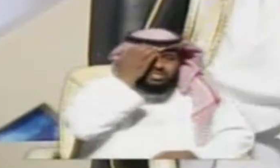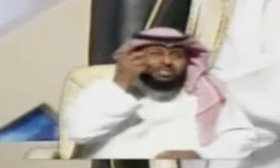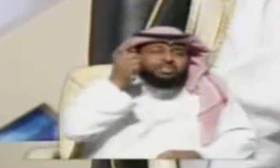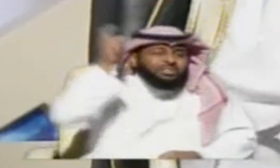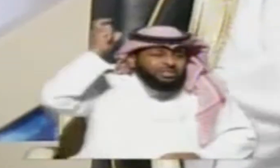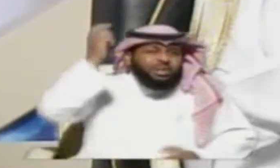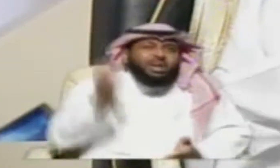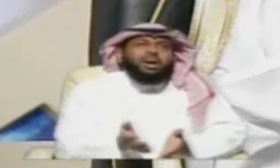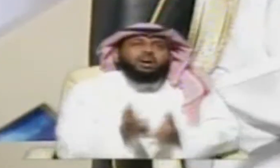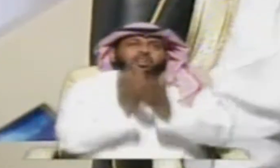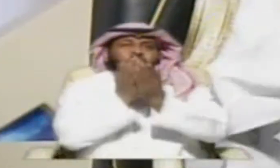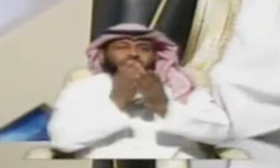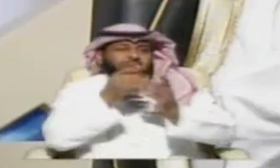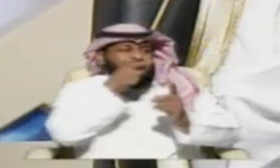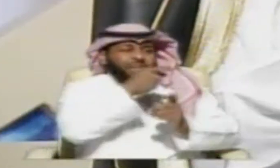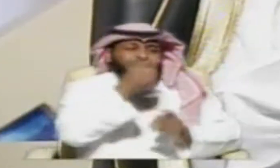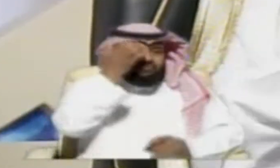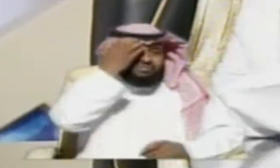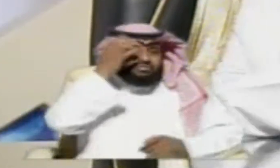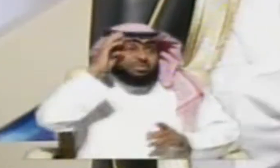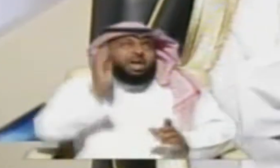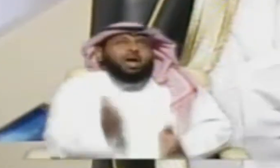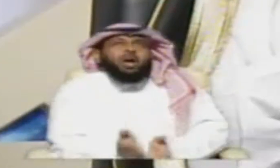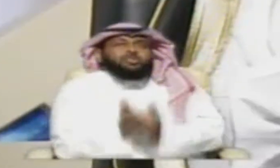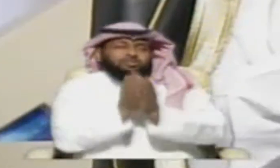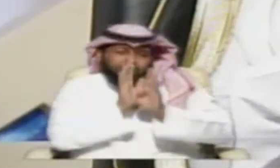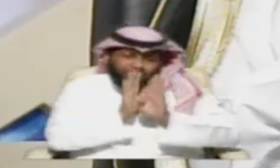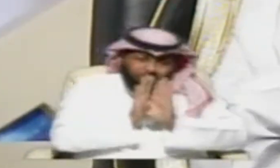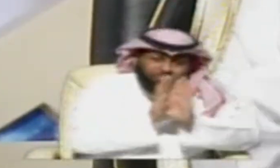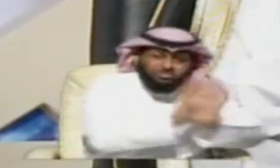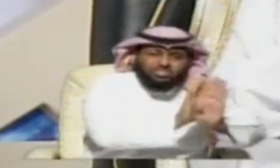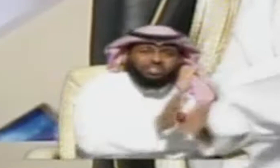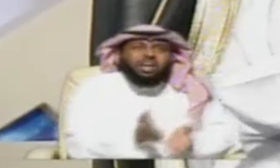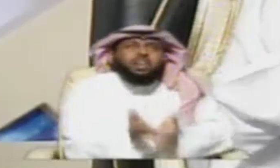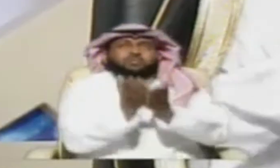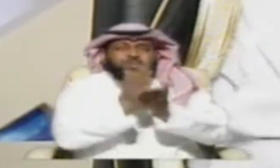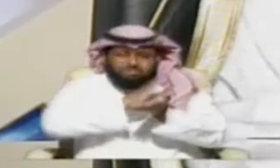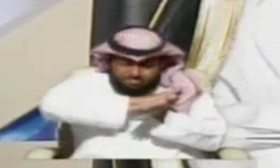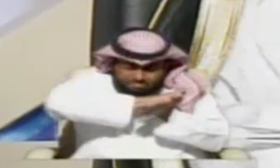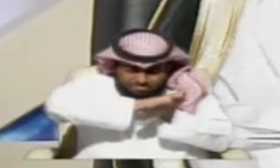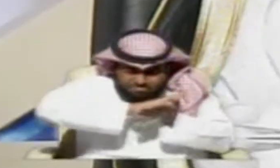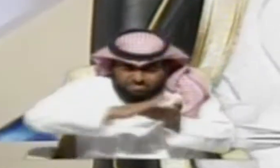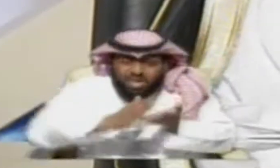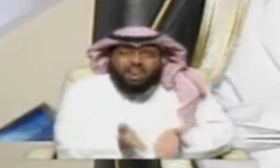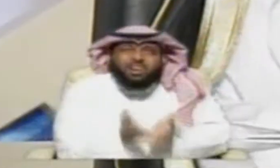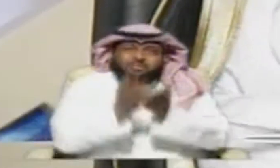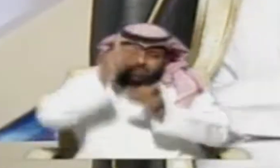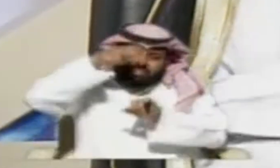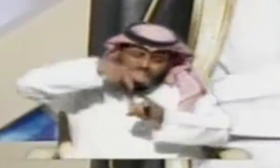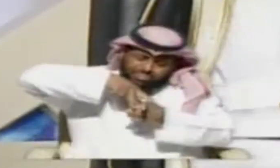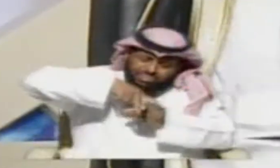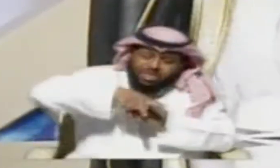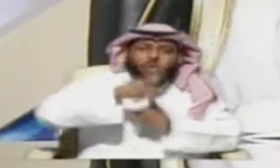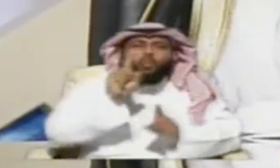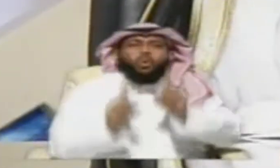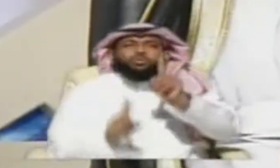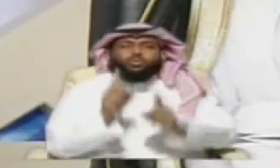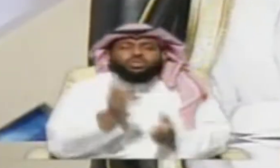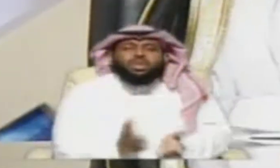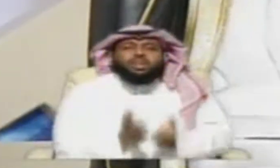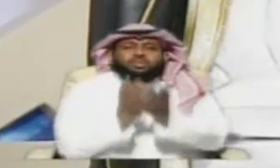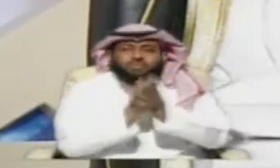الغادر الغاشم المعتدي في نحره، وأن يبيده ويأخذه أخذ عزيز مقتدر. الحقيقة